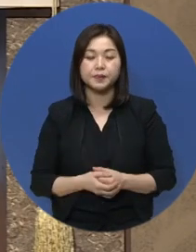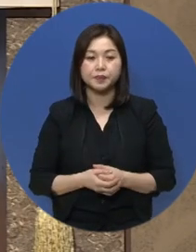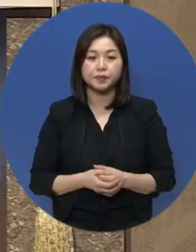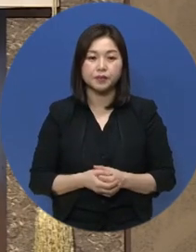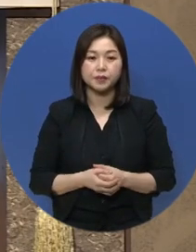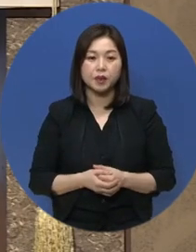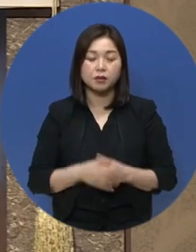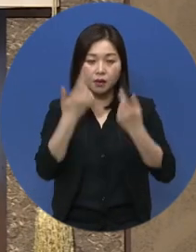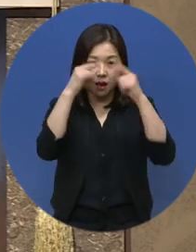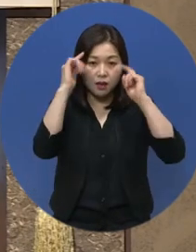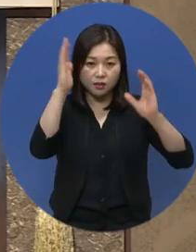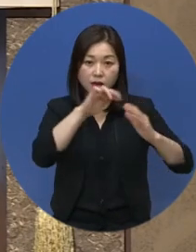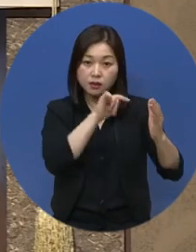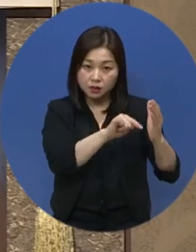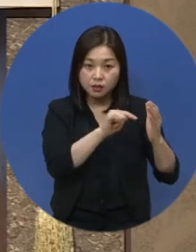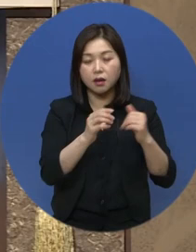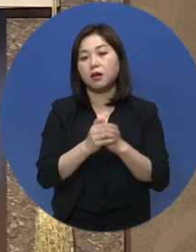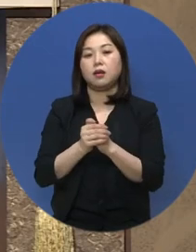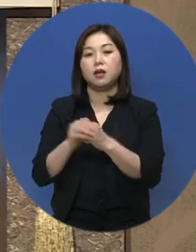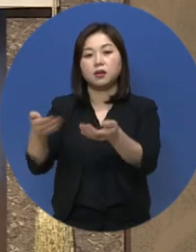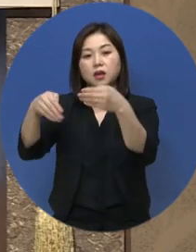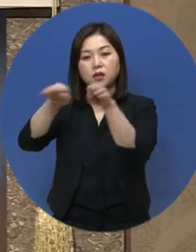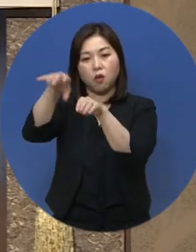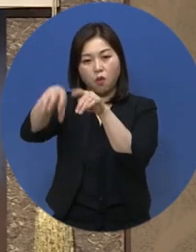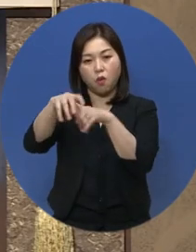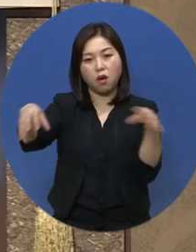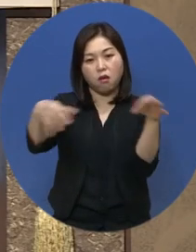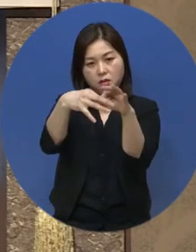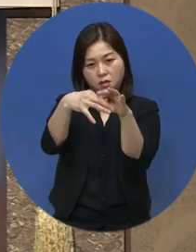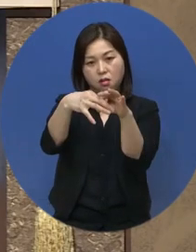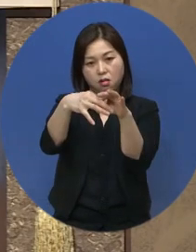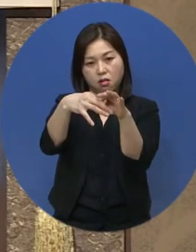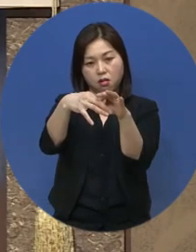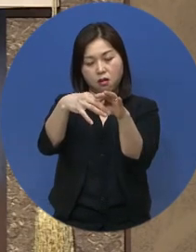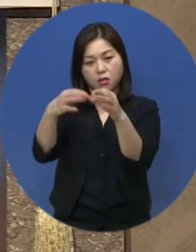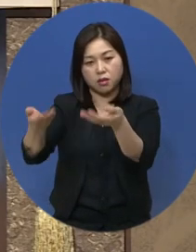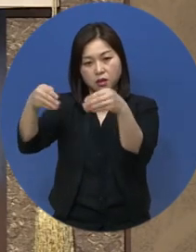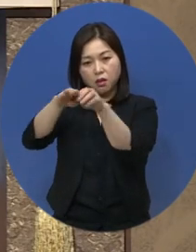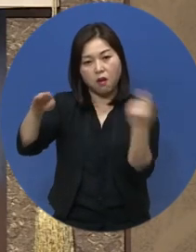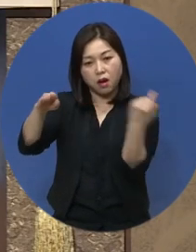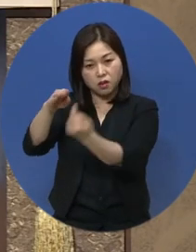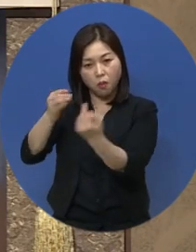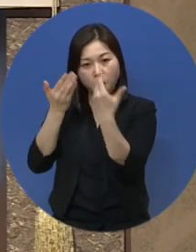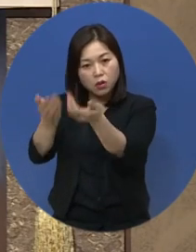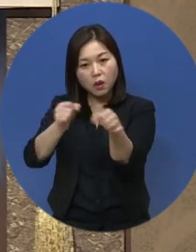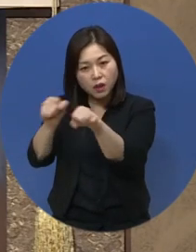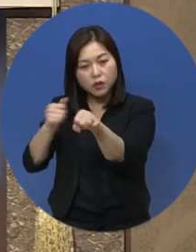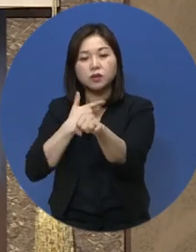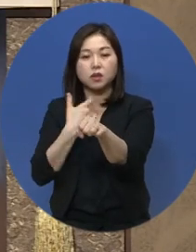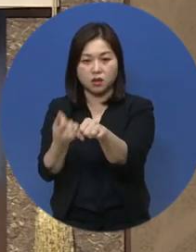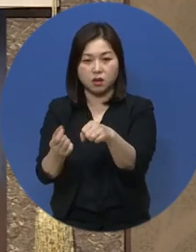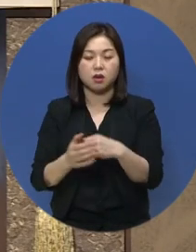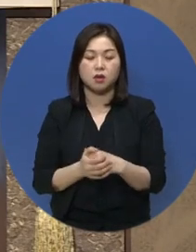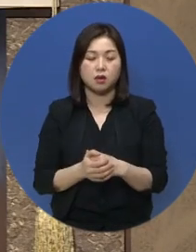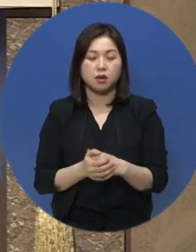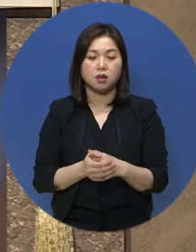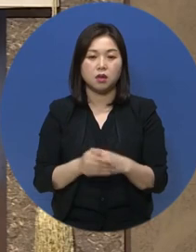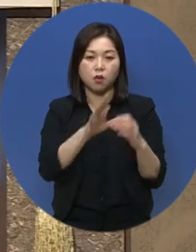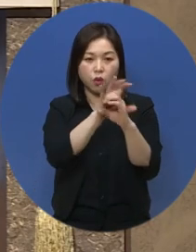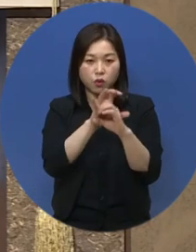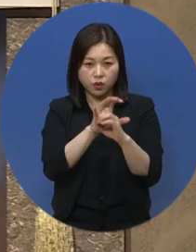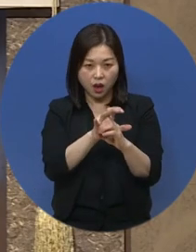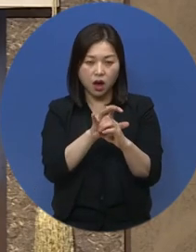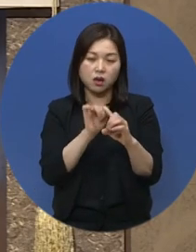이 아이들을 개별 센터에 매칭하고 또 그 센터에 가서 봉사활동을 했었는데 네. 이 코로나 상황을